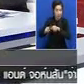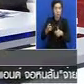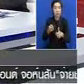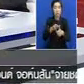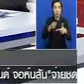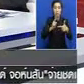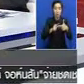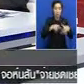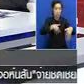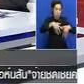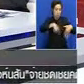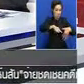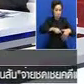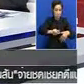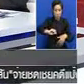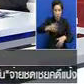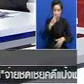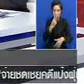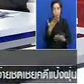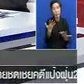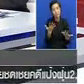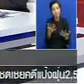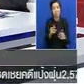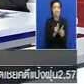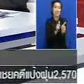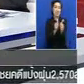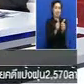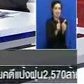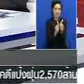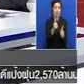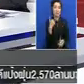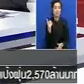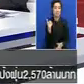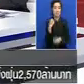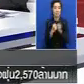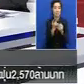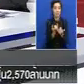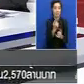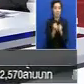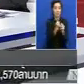งก็ยังพูดกันในวงกว้าง ก็แข่งกันดุนะครับปีนี้2559